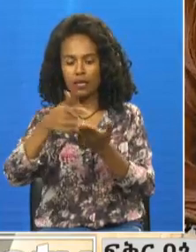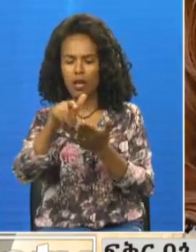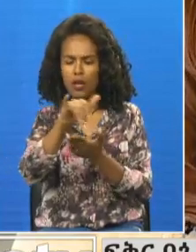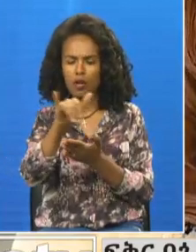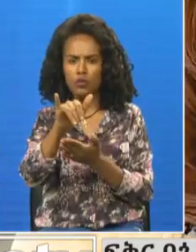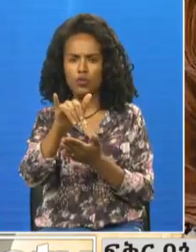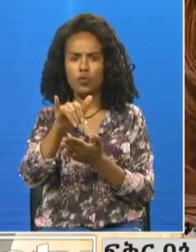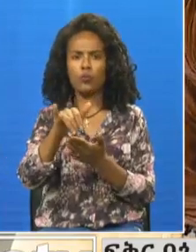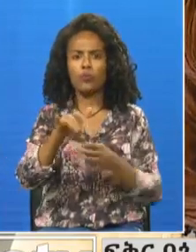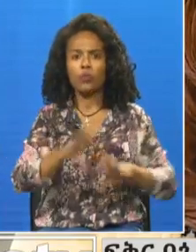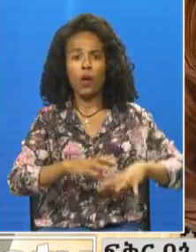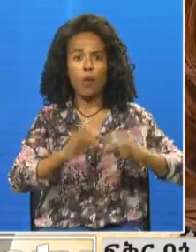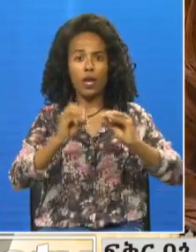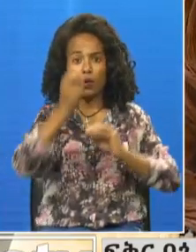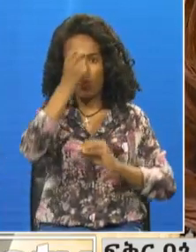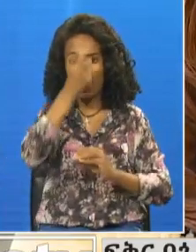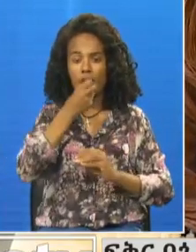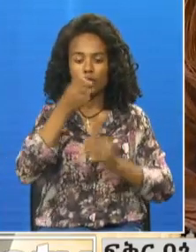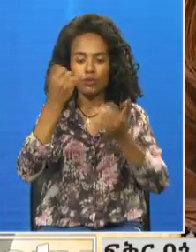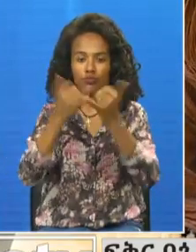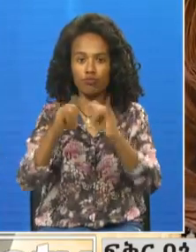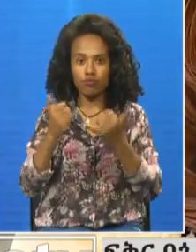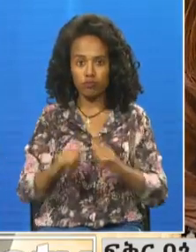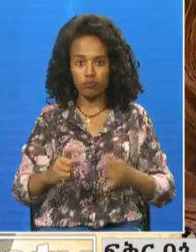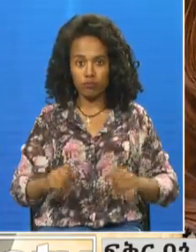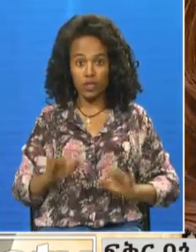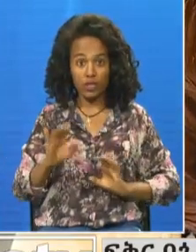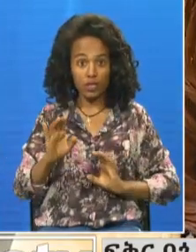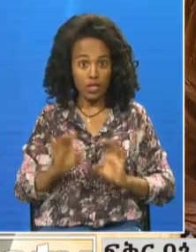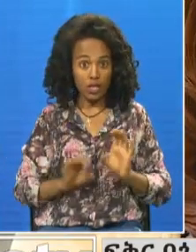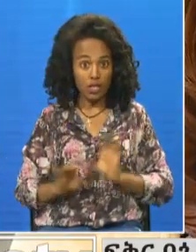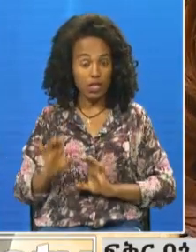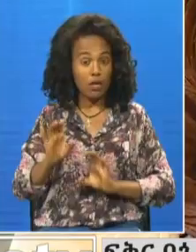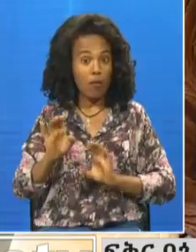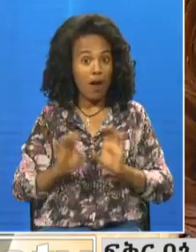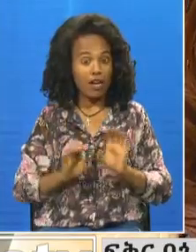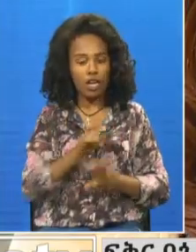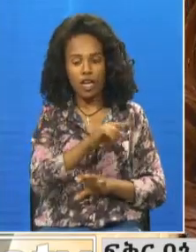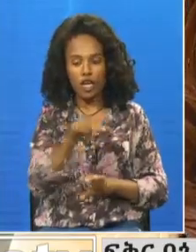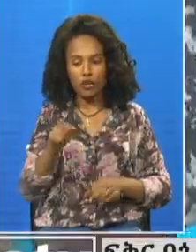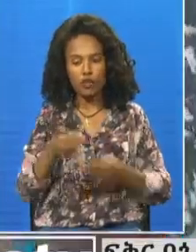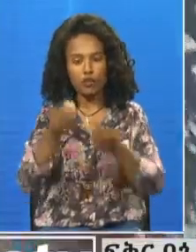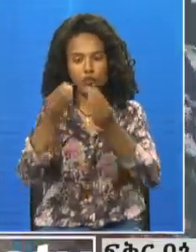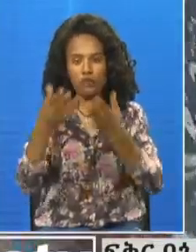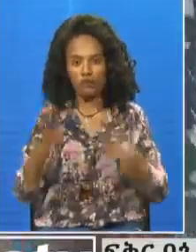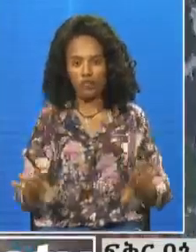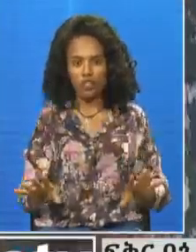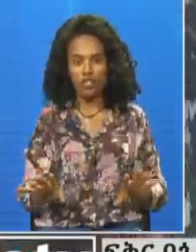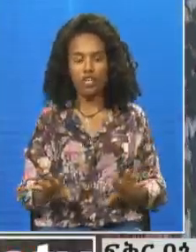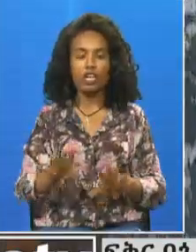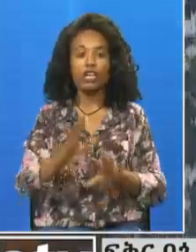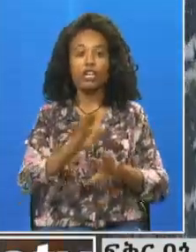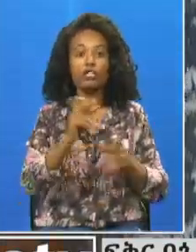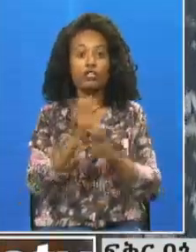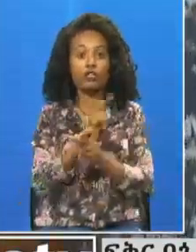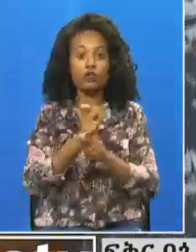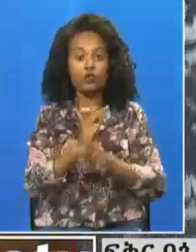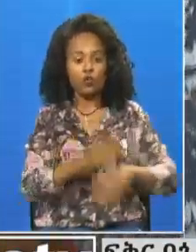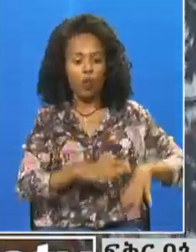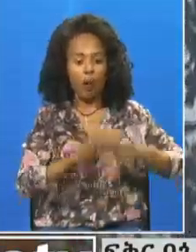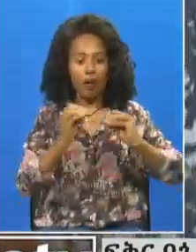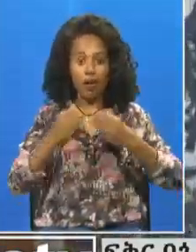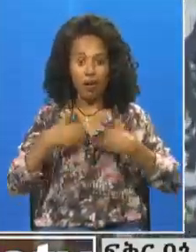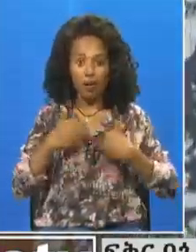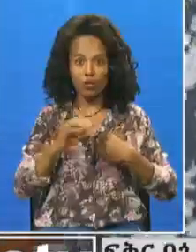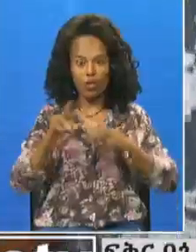ከወላጅ ጋር ሆነን ወተማ አለ ወላጅ መምህራን ህብረት እሱ ደግሞ በየአካባቢ